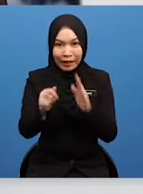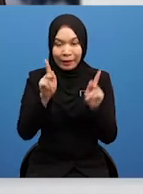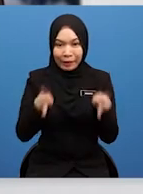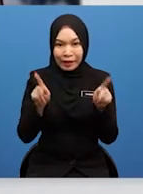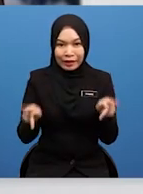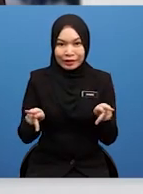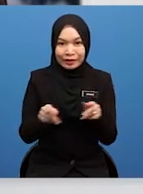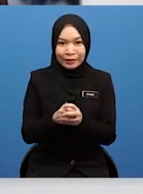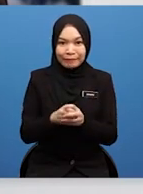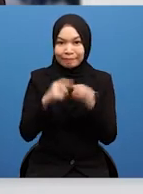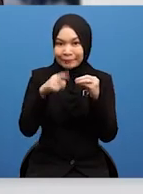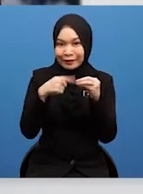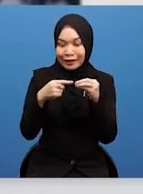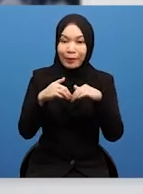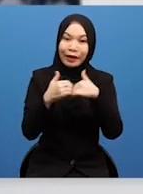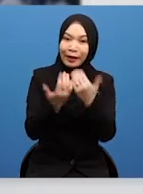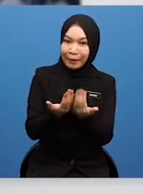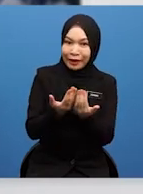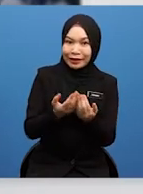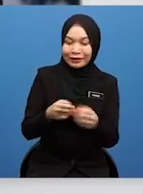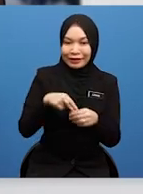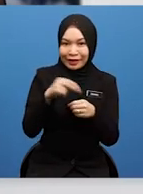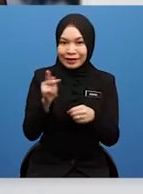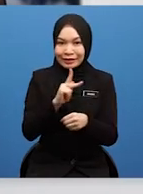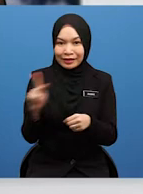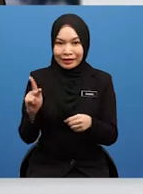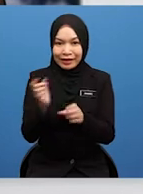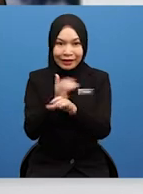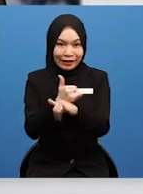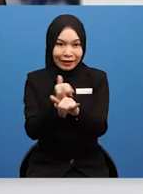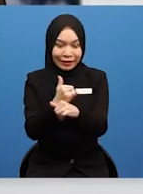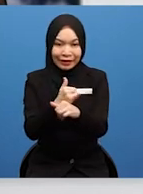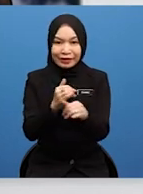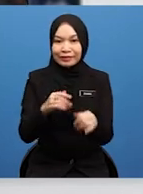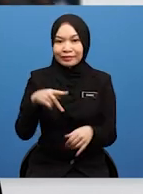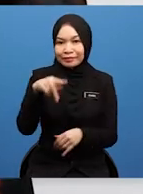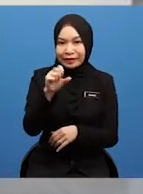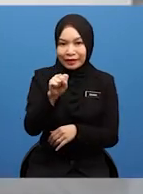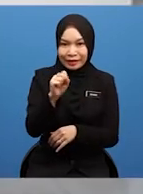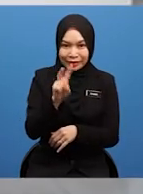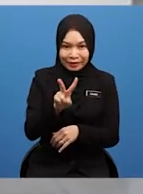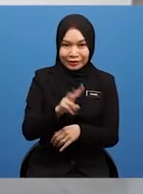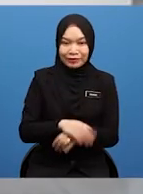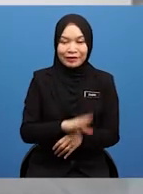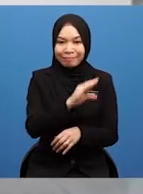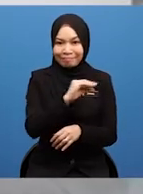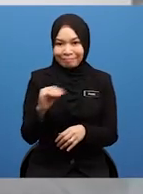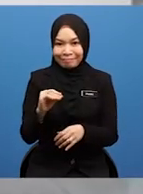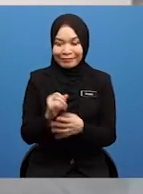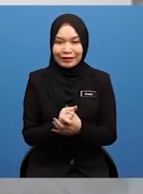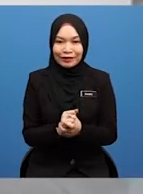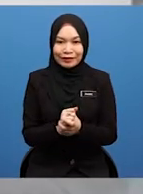charger untuk menghasilkan karya seni visual sama aja dalam bentuk pengkaryaan ataupun perekaan betul dan